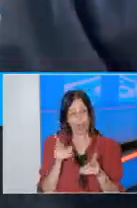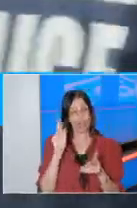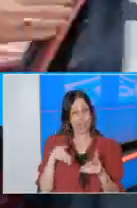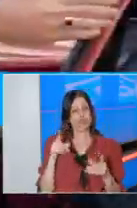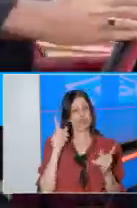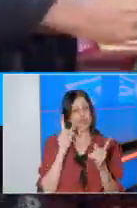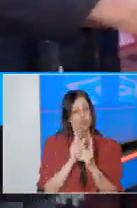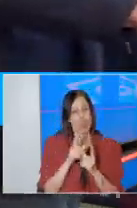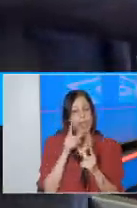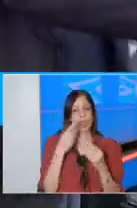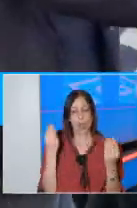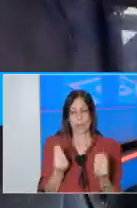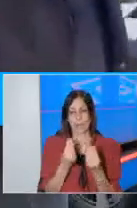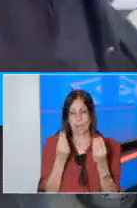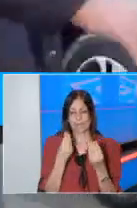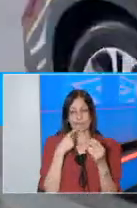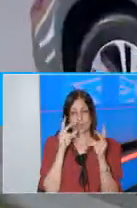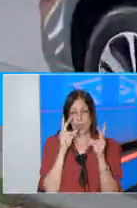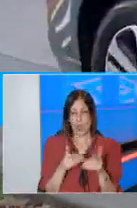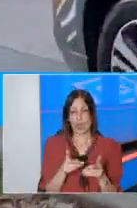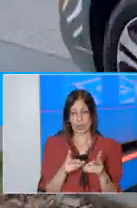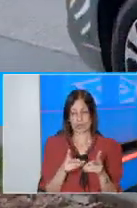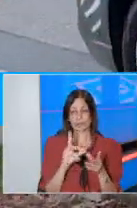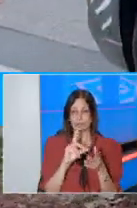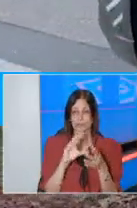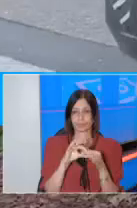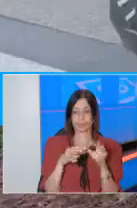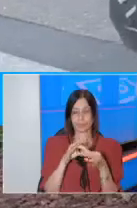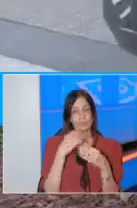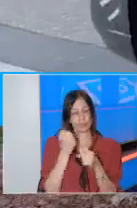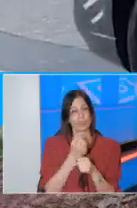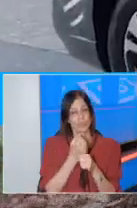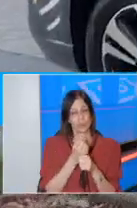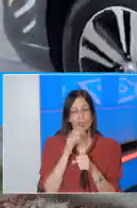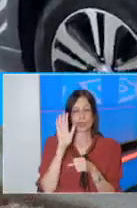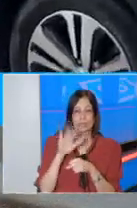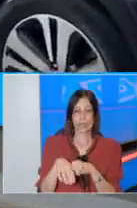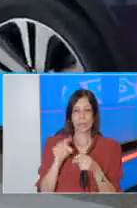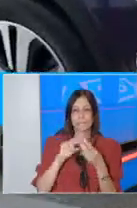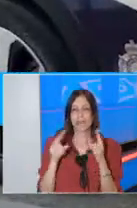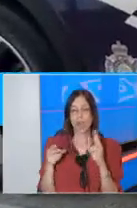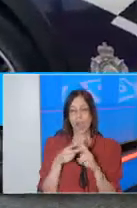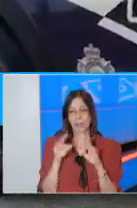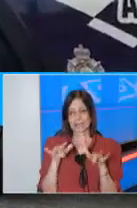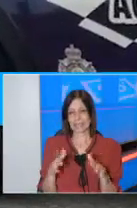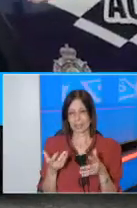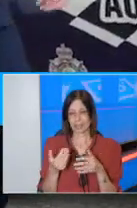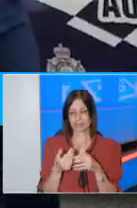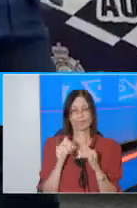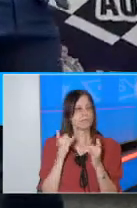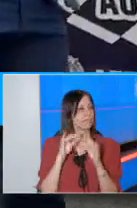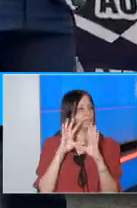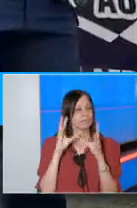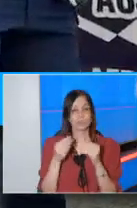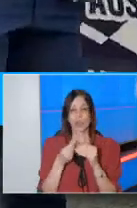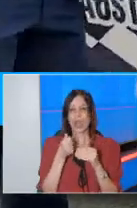גישה לגורמים שיש להם יכולת קיברנטית, לפעול גם בעולם הסייבר. כן, כל